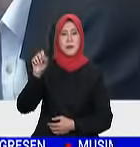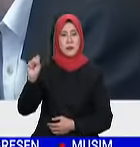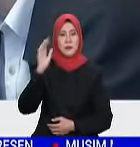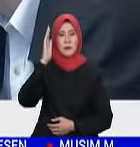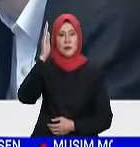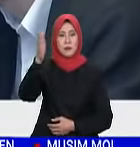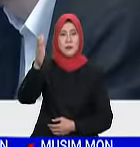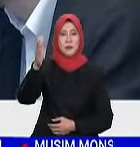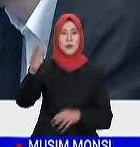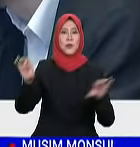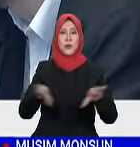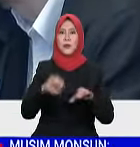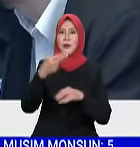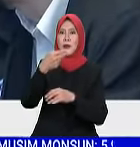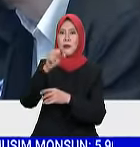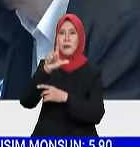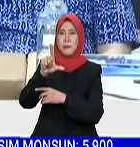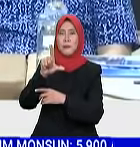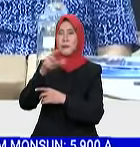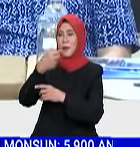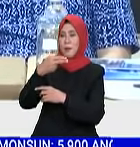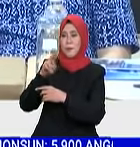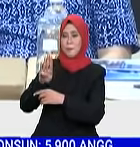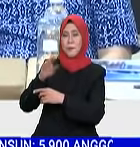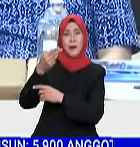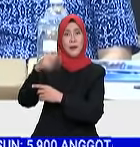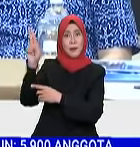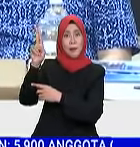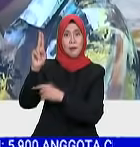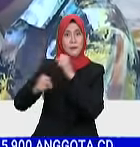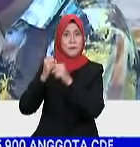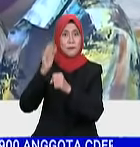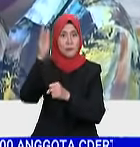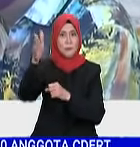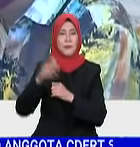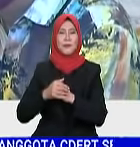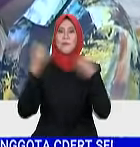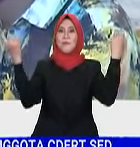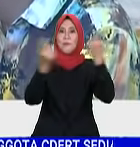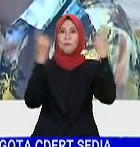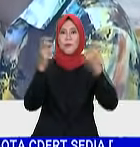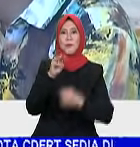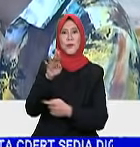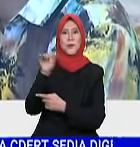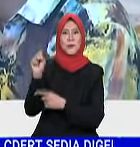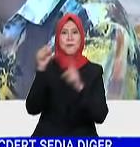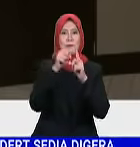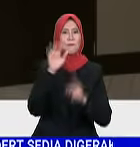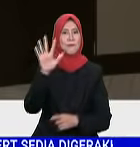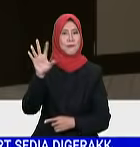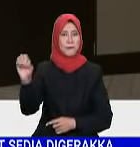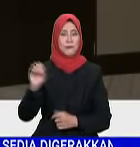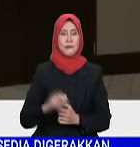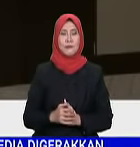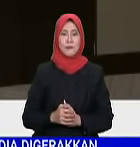mengadakan jerayawara hab halal ke seluruh Sabah tahun depan sempena dengan sambutan ulang tahun MUIS ke-50.